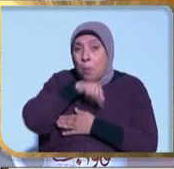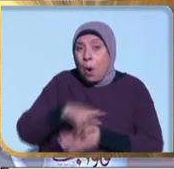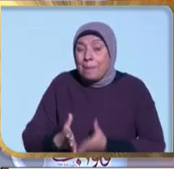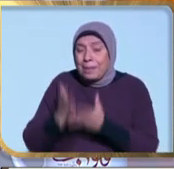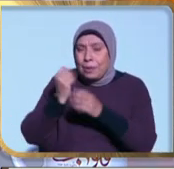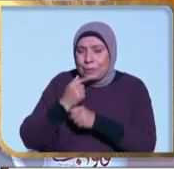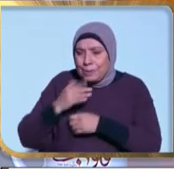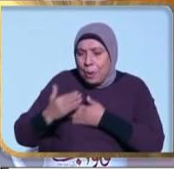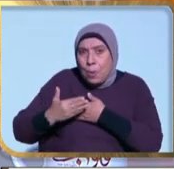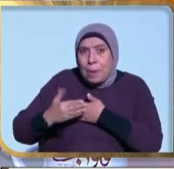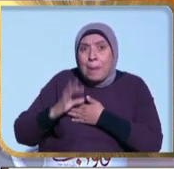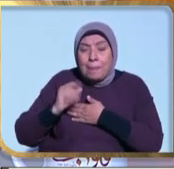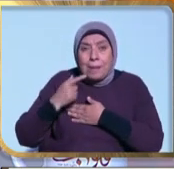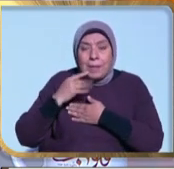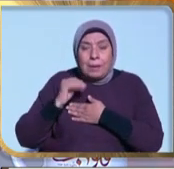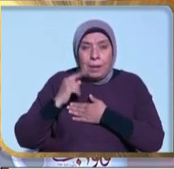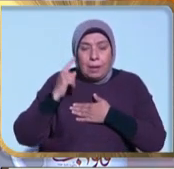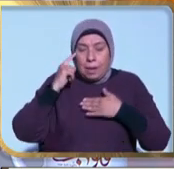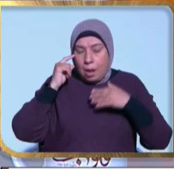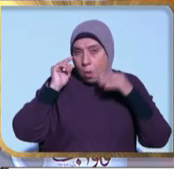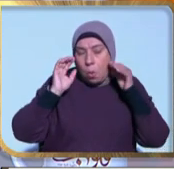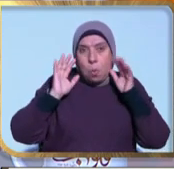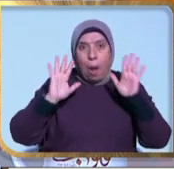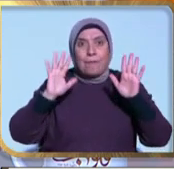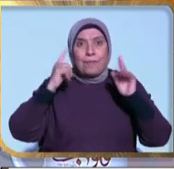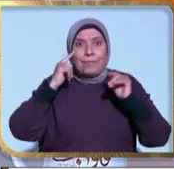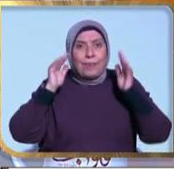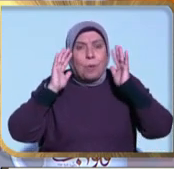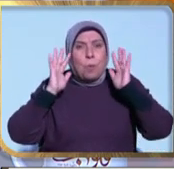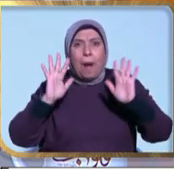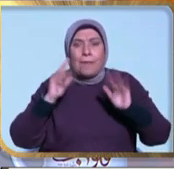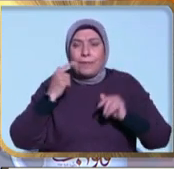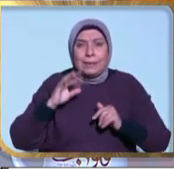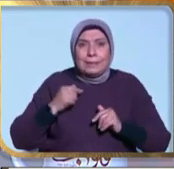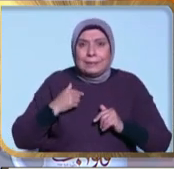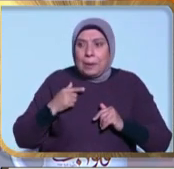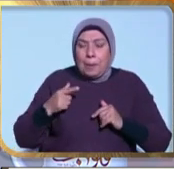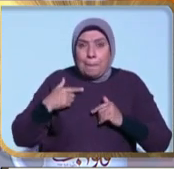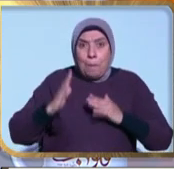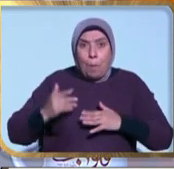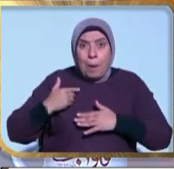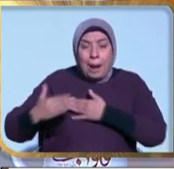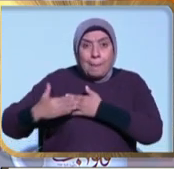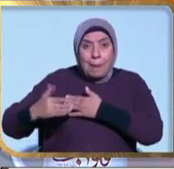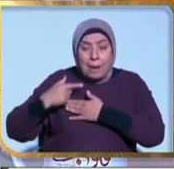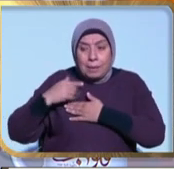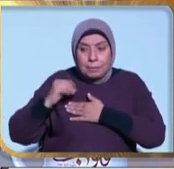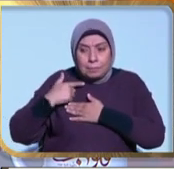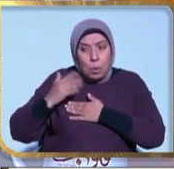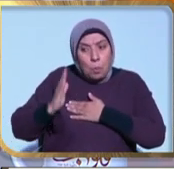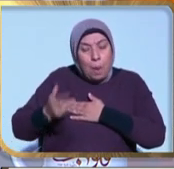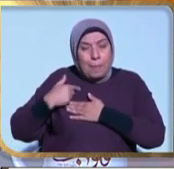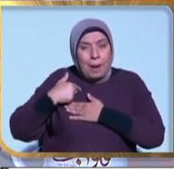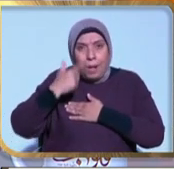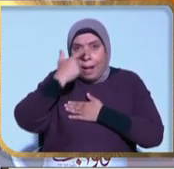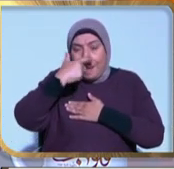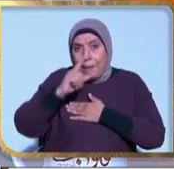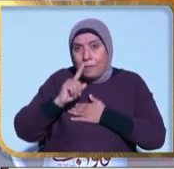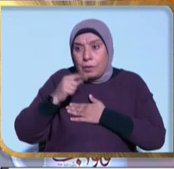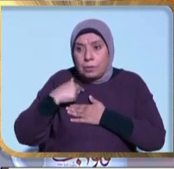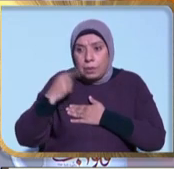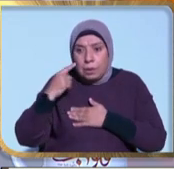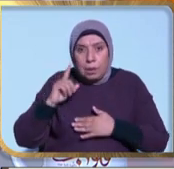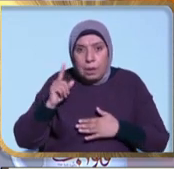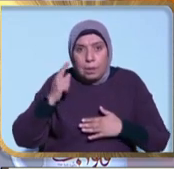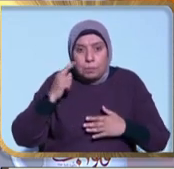ومهابه الوضع والحال ده اللي خلاك يعني في هذا الوضع لا تبكين ربما ويكون ذلك اشد